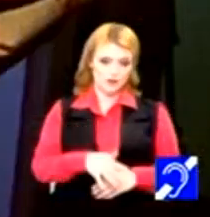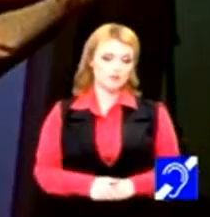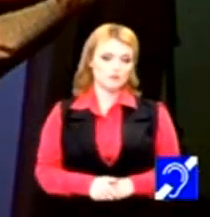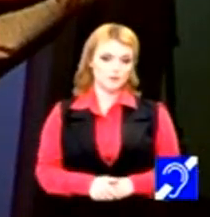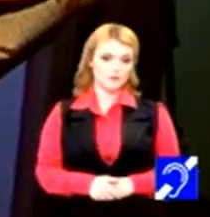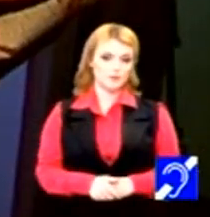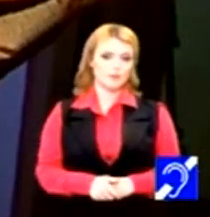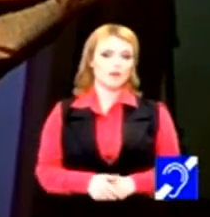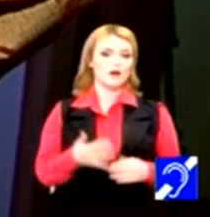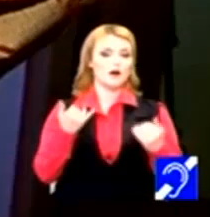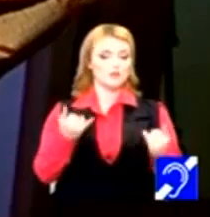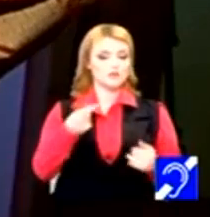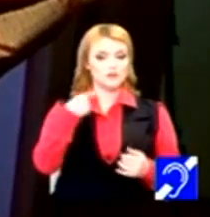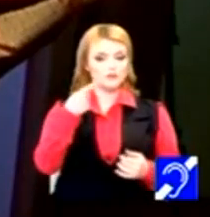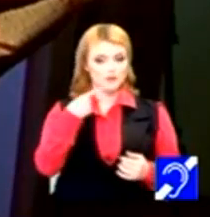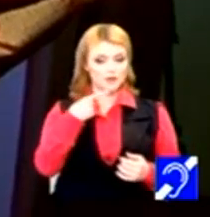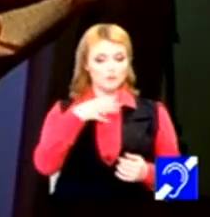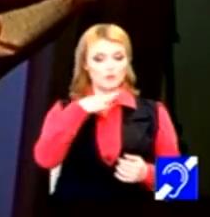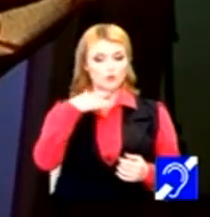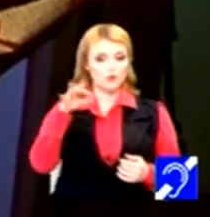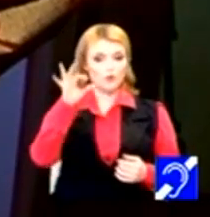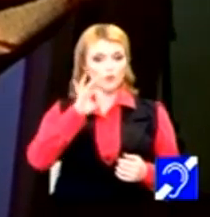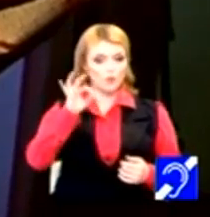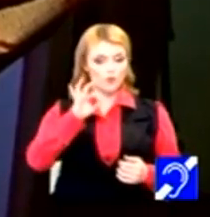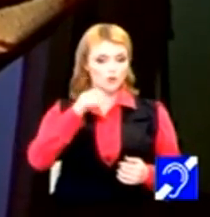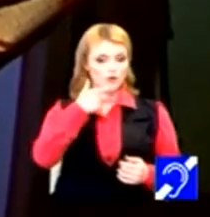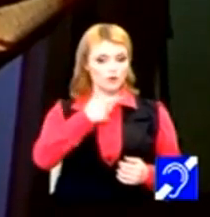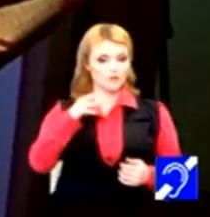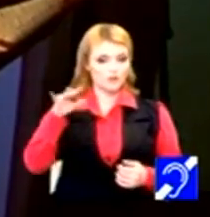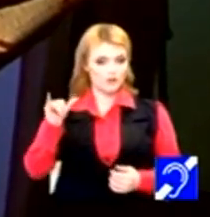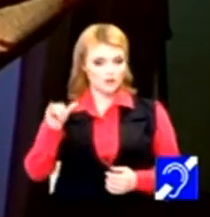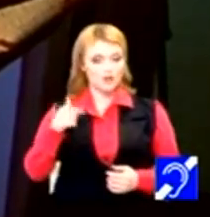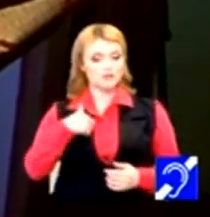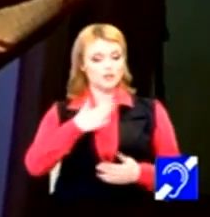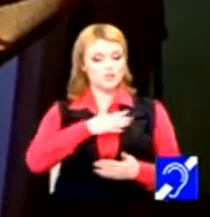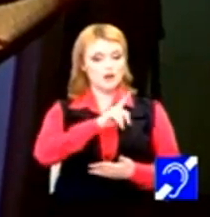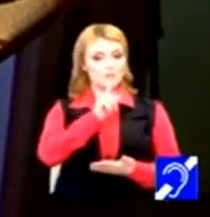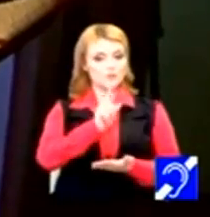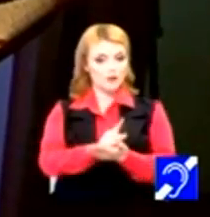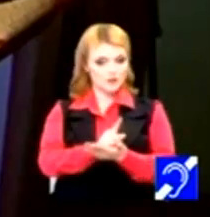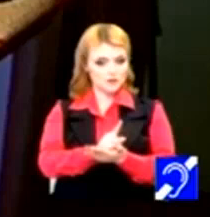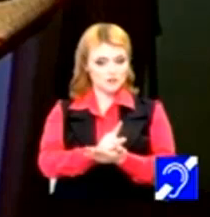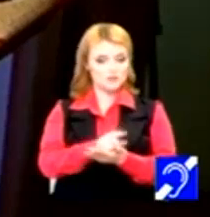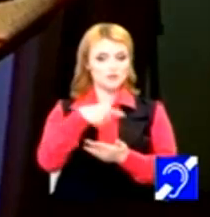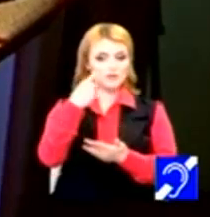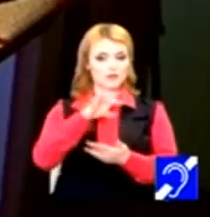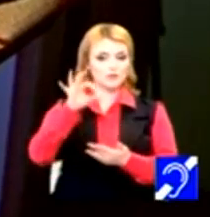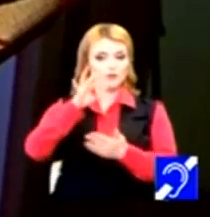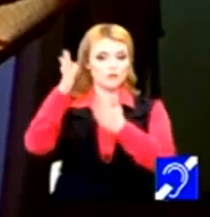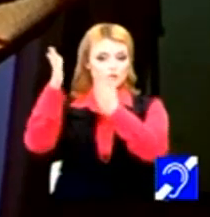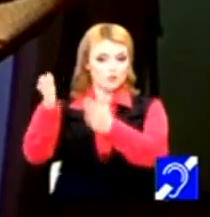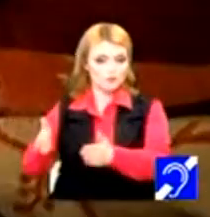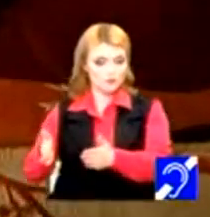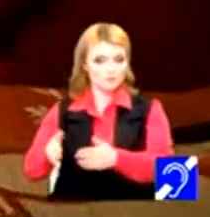emoții, astăzi vorbim mult despre Grigore Vieru, avem o datorie față de poet pentru a-i